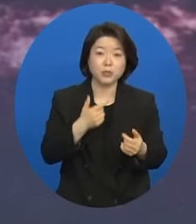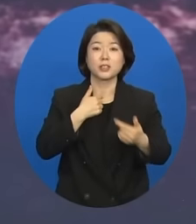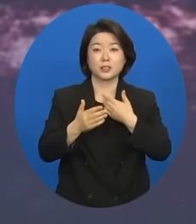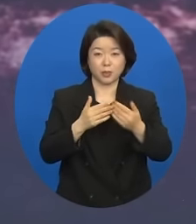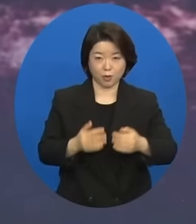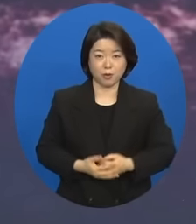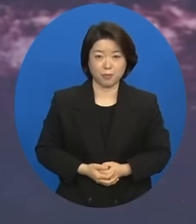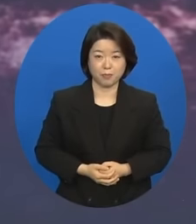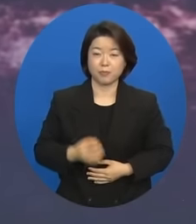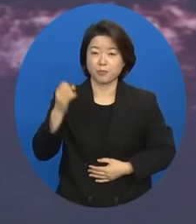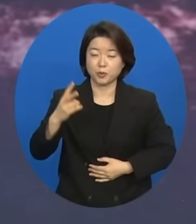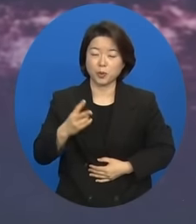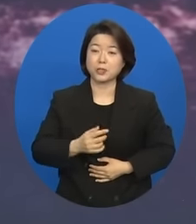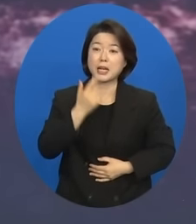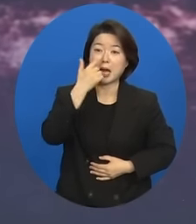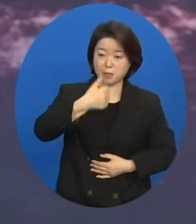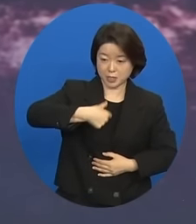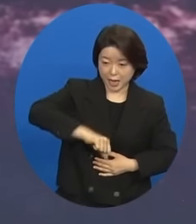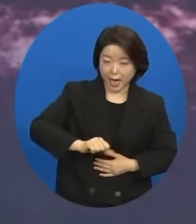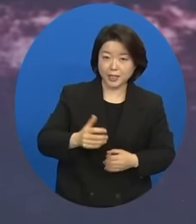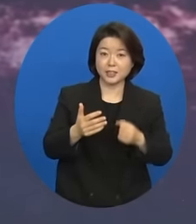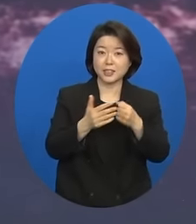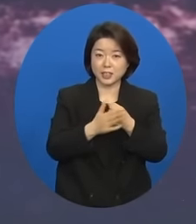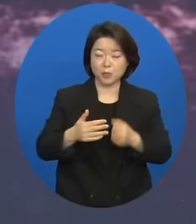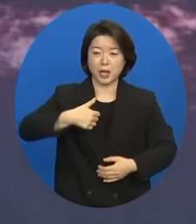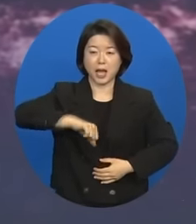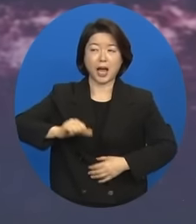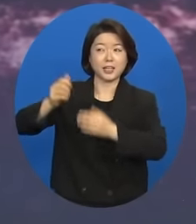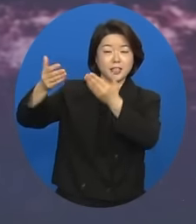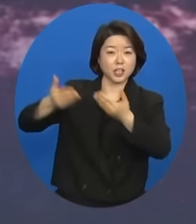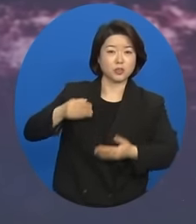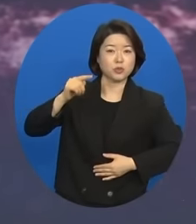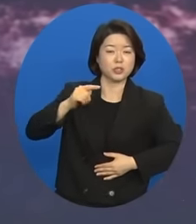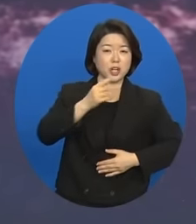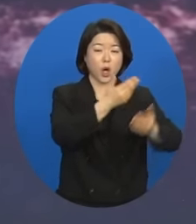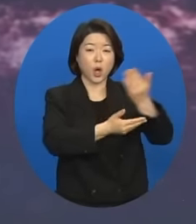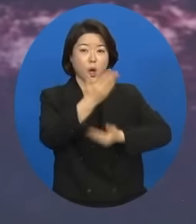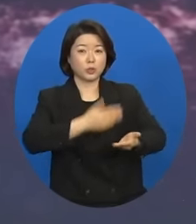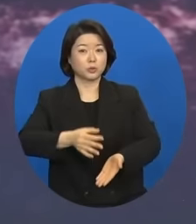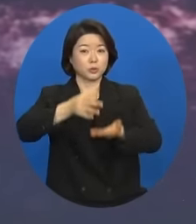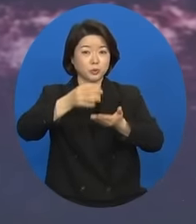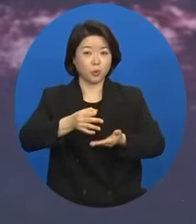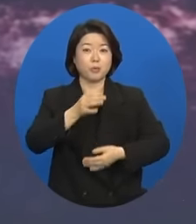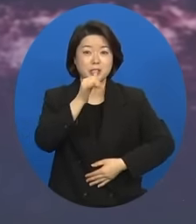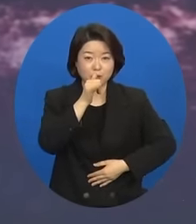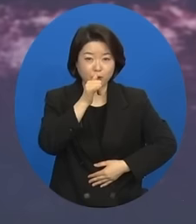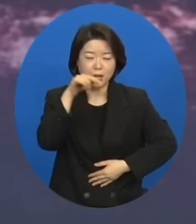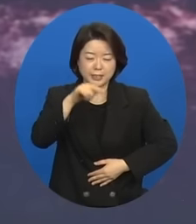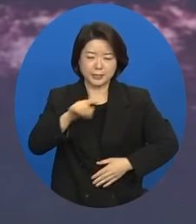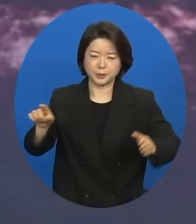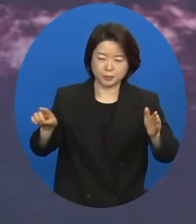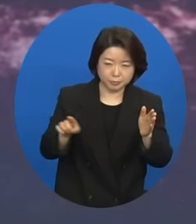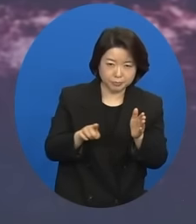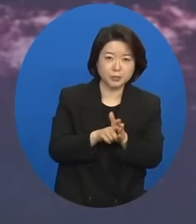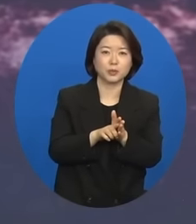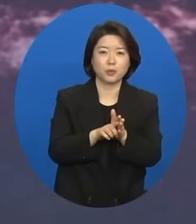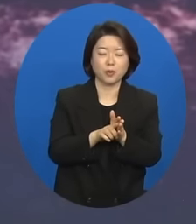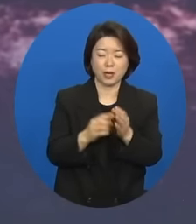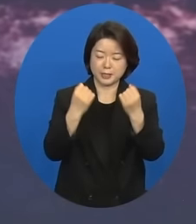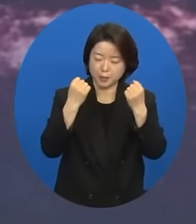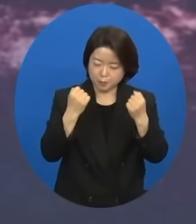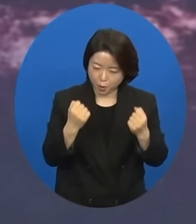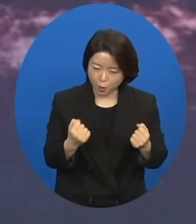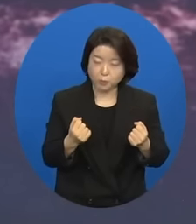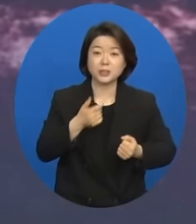그 아버지의 아들이기 때문에 아들에게 주신 그 유업이 있으므로 그것을 믿으며 거주하는